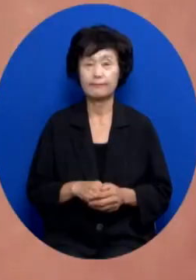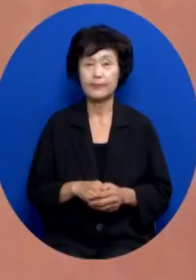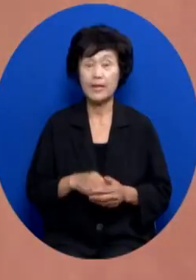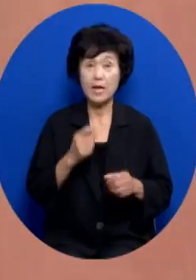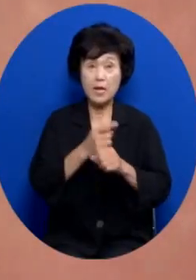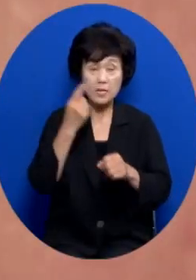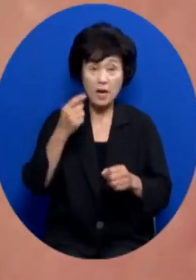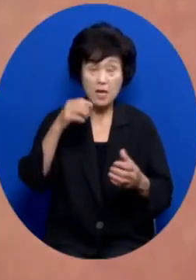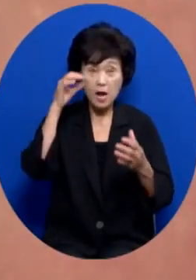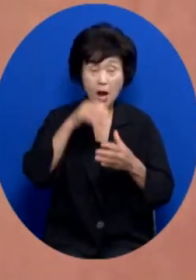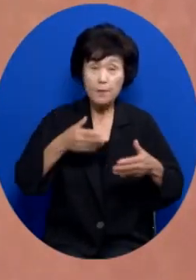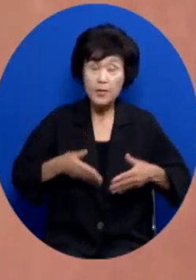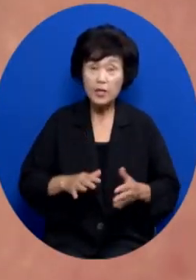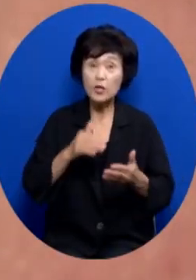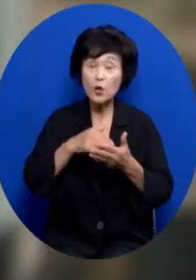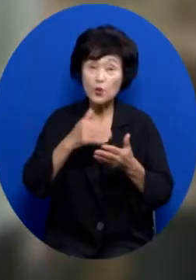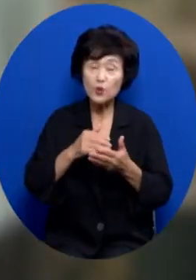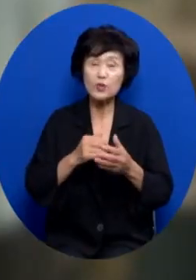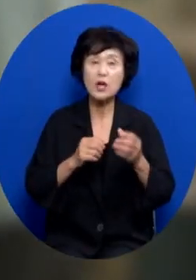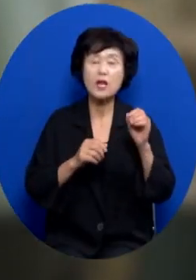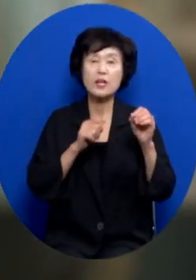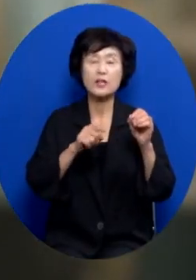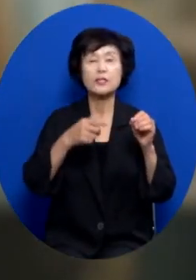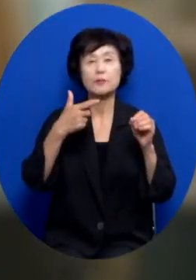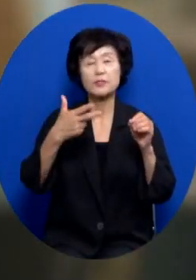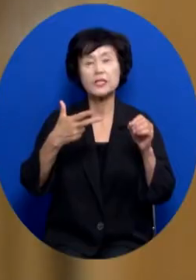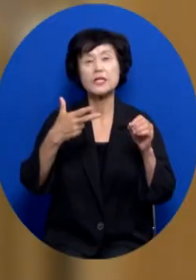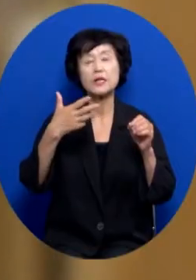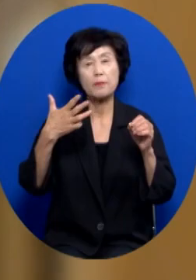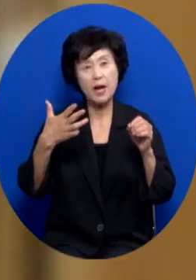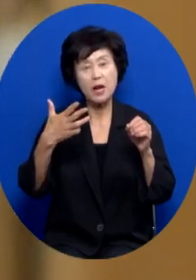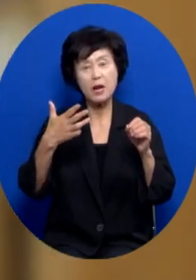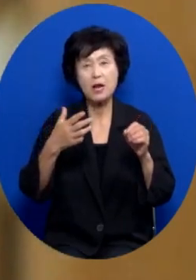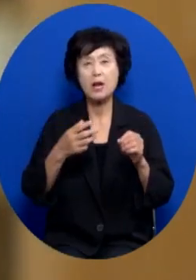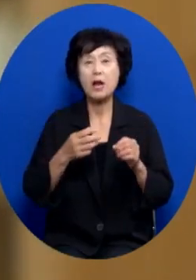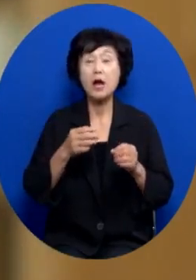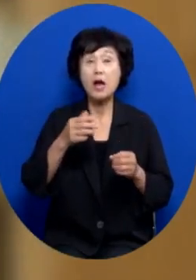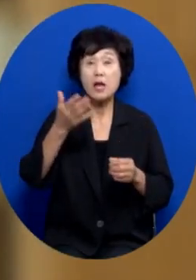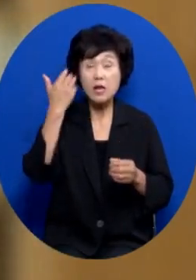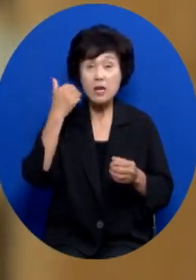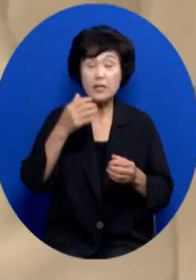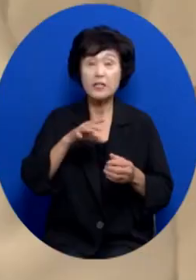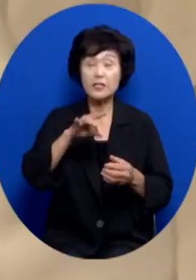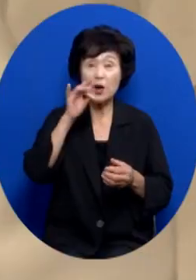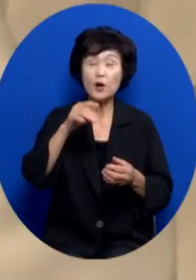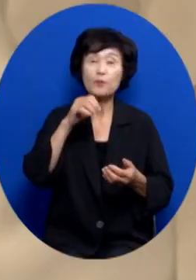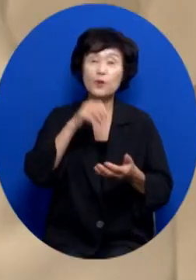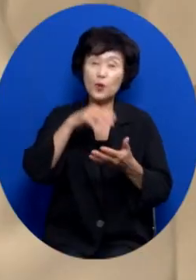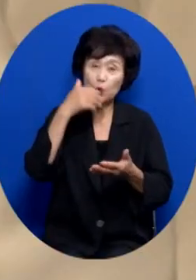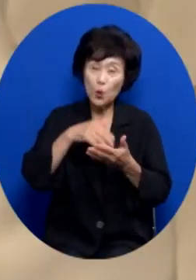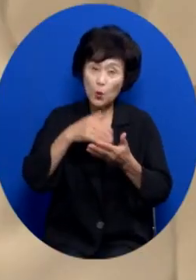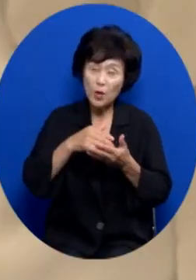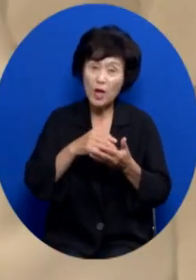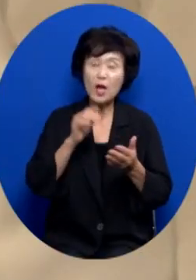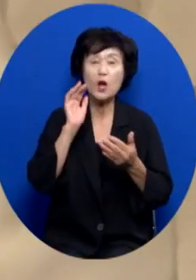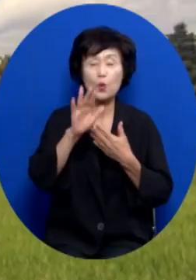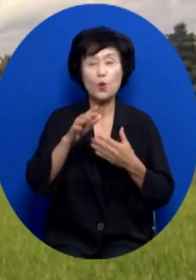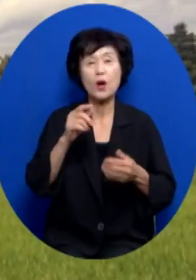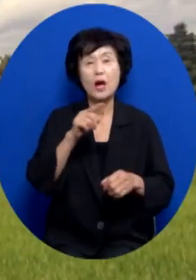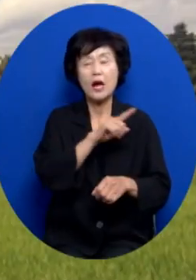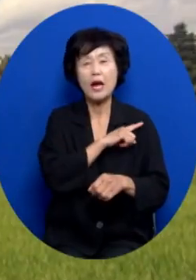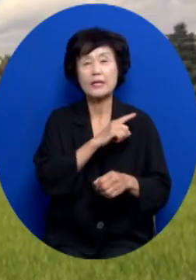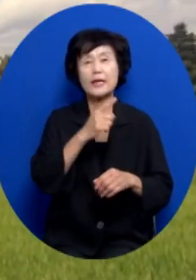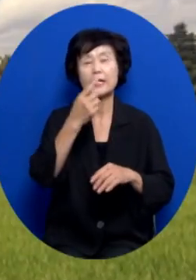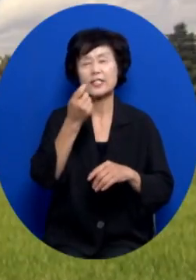지난해 합계 출산율은 0.78명으로 지난 1970년 통계 작성 일에 가장 낮은 수치를 기록했습니다